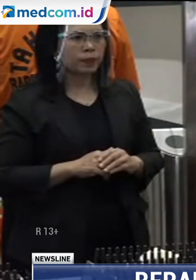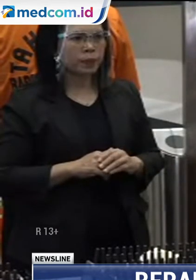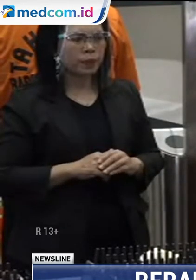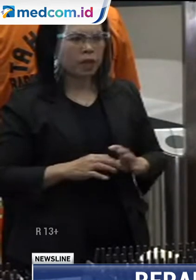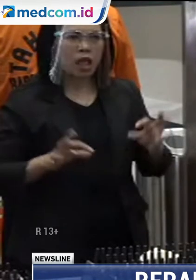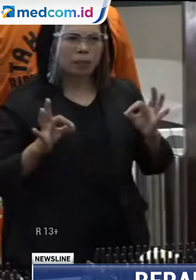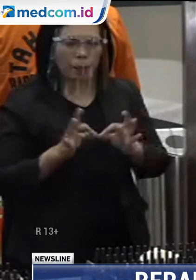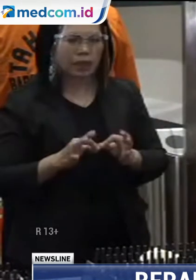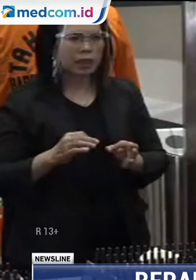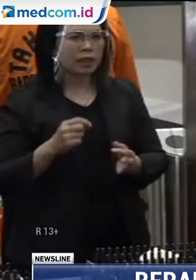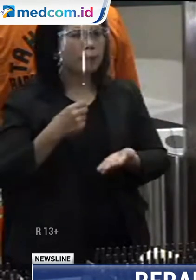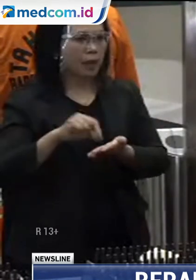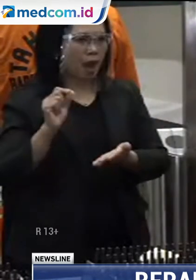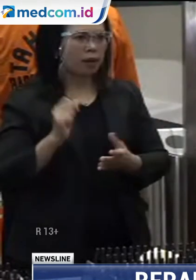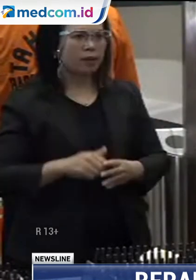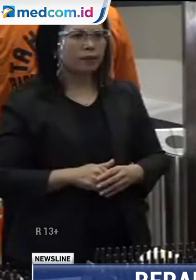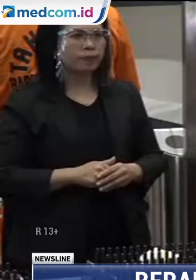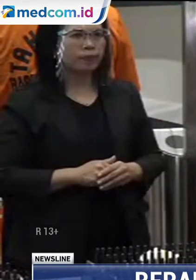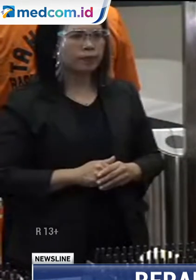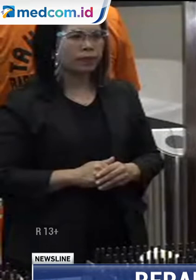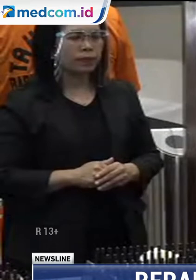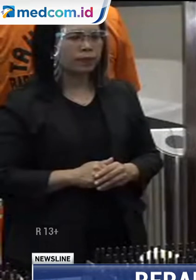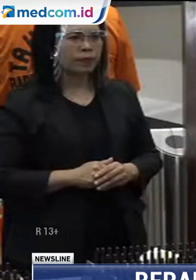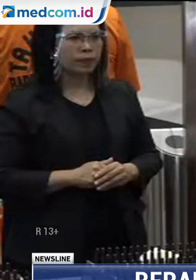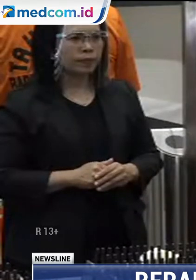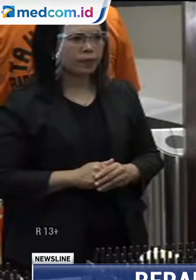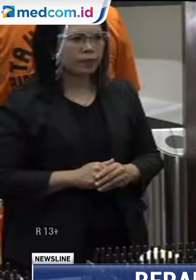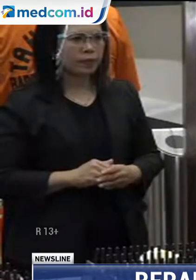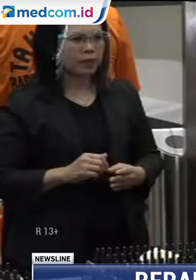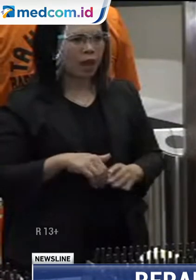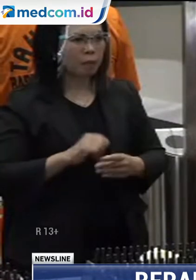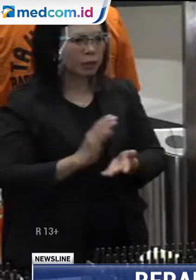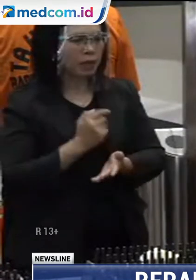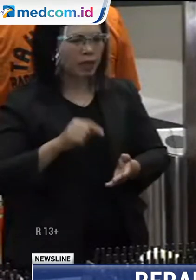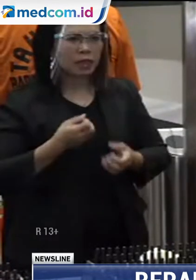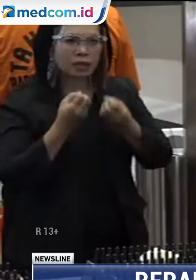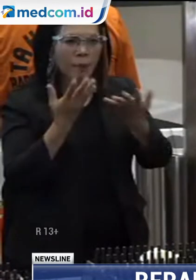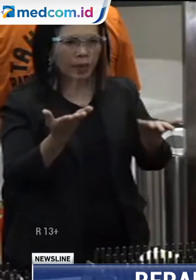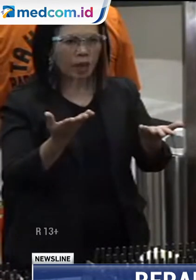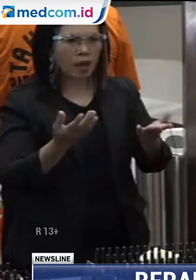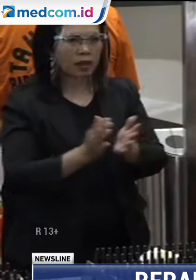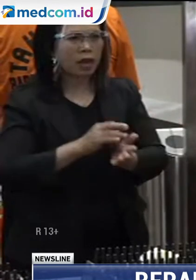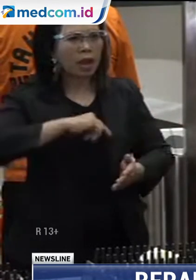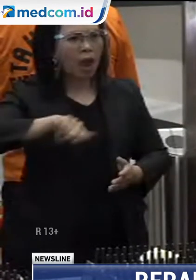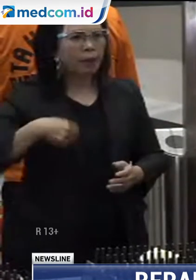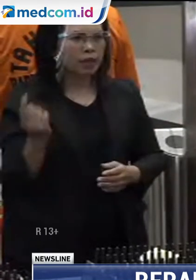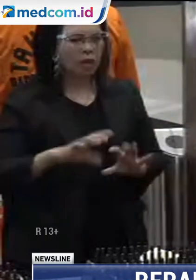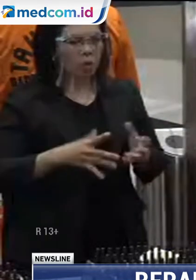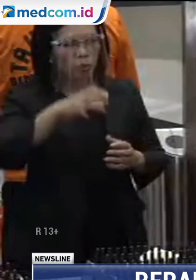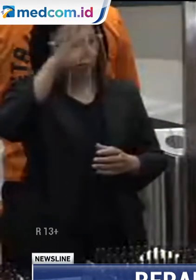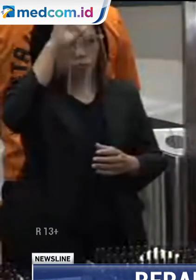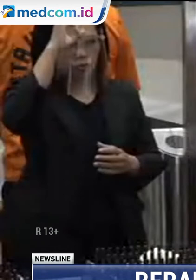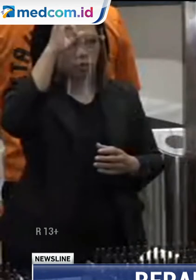tepat dan benar. Ya. Dalam beberapa kesempatan saya sampaikan bahwa kami dari Baris Krim